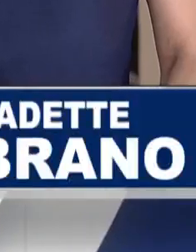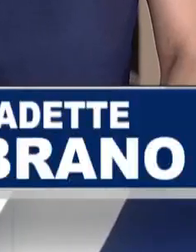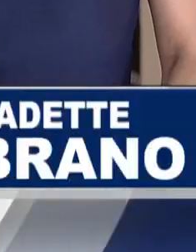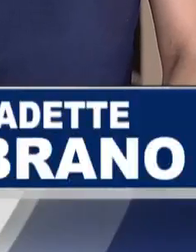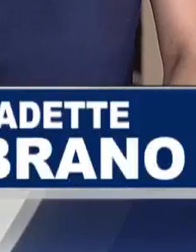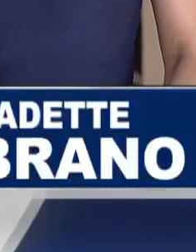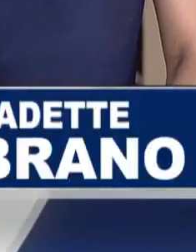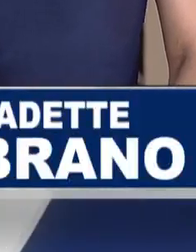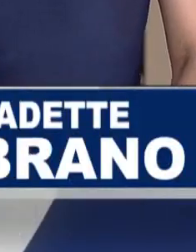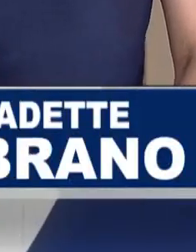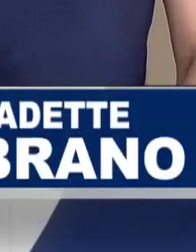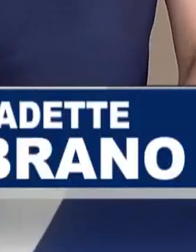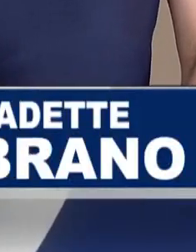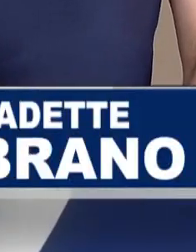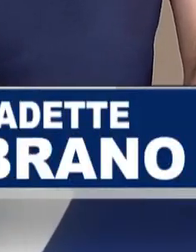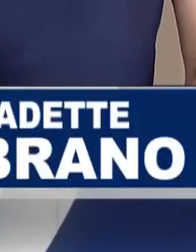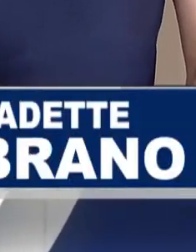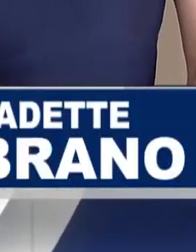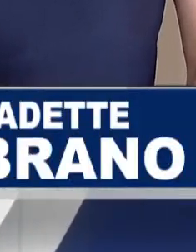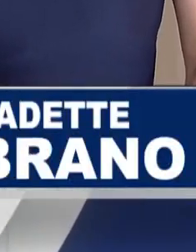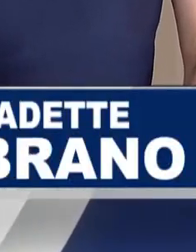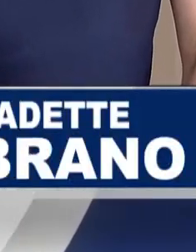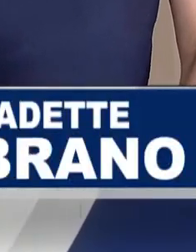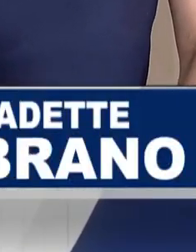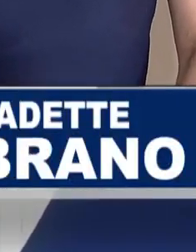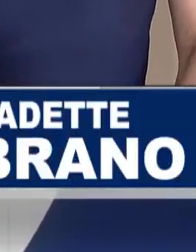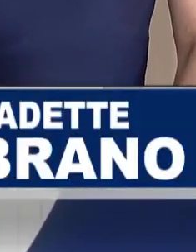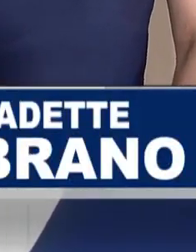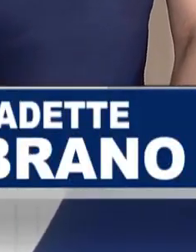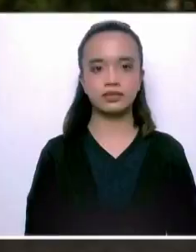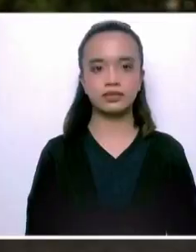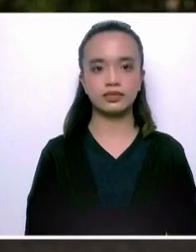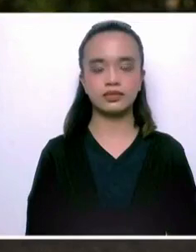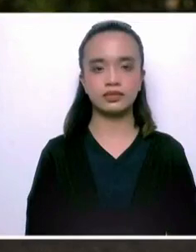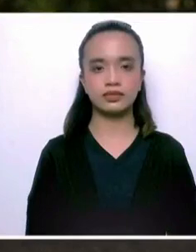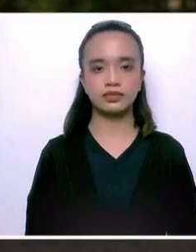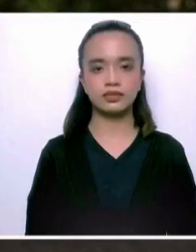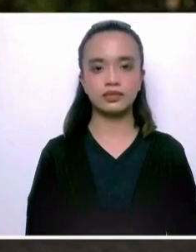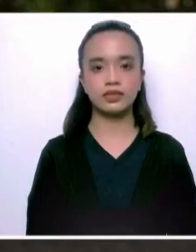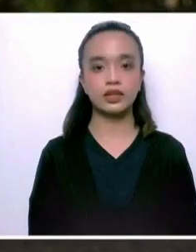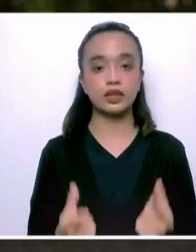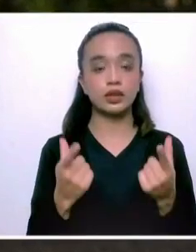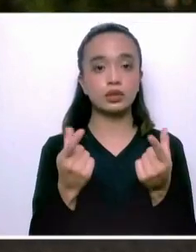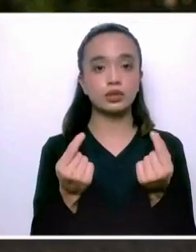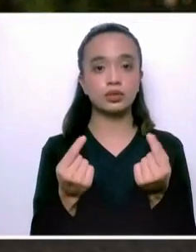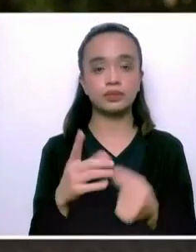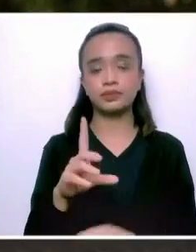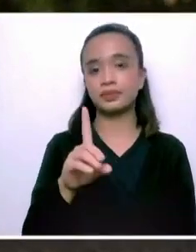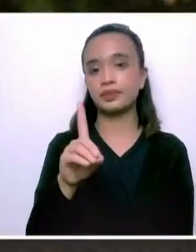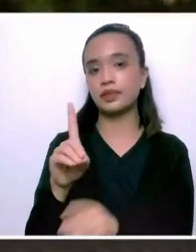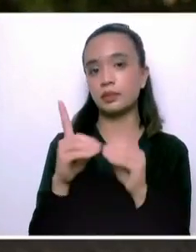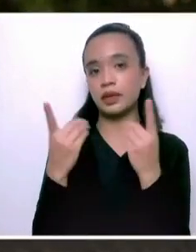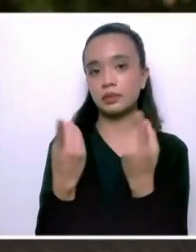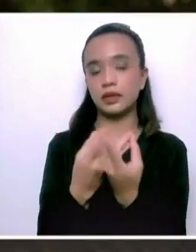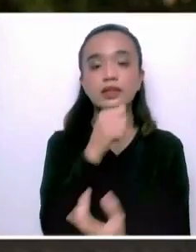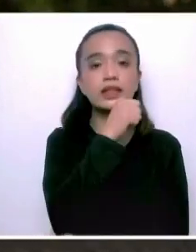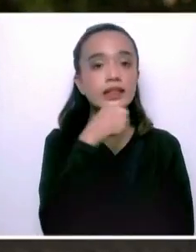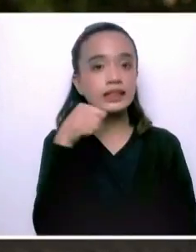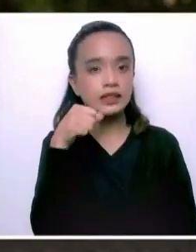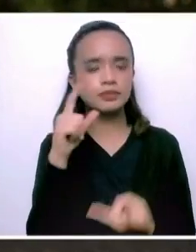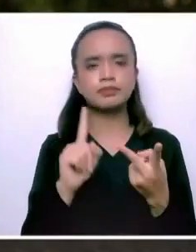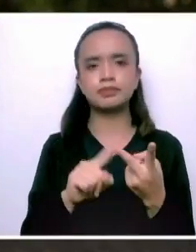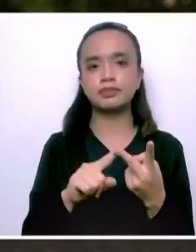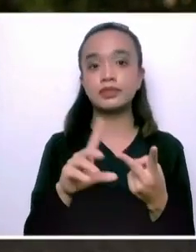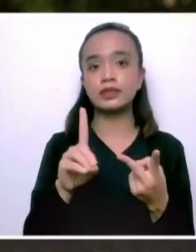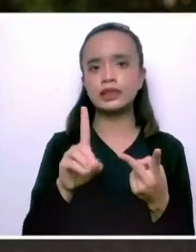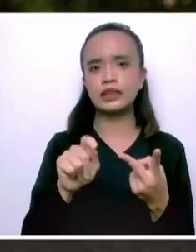Magandang gabi bayan. Simulan natin ang balitaan sa asukal. Ininspeksyon ng Department of Agriculture at Department of Trade and